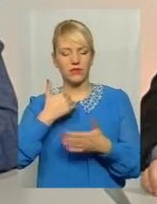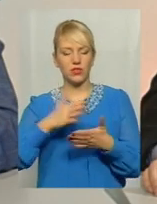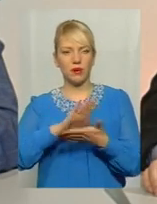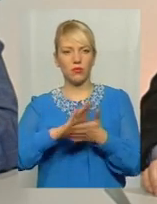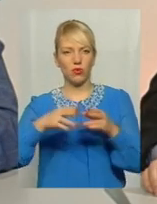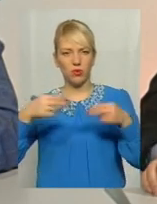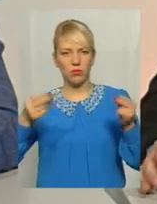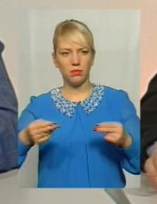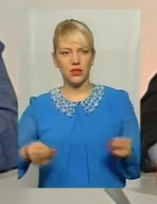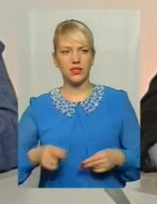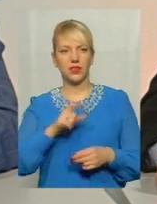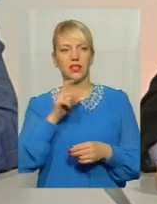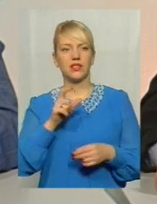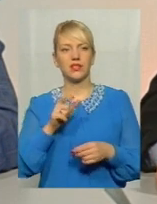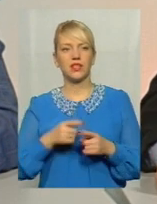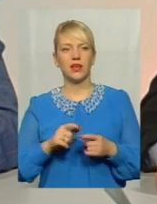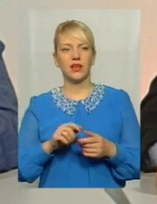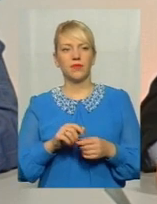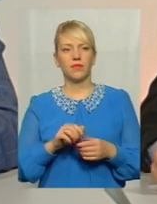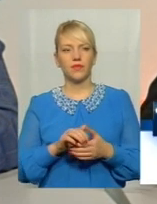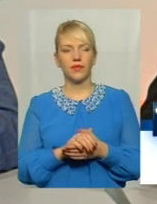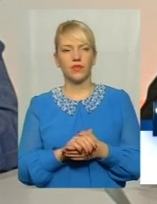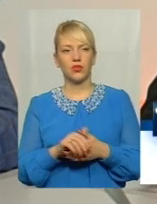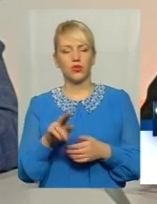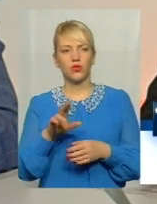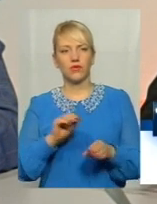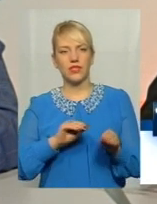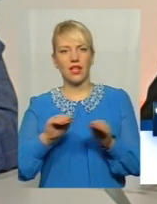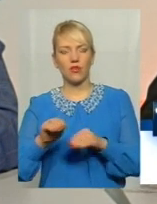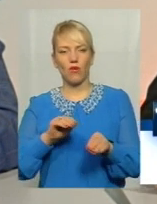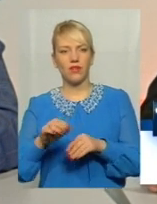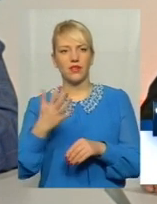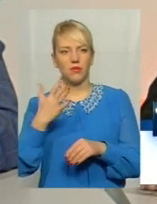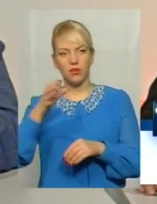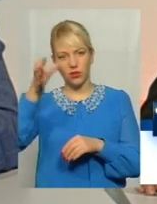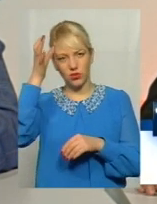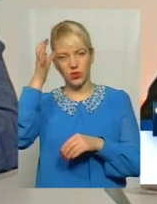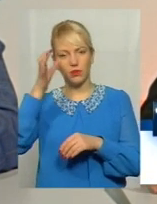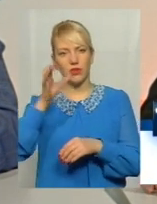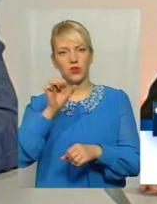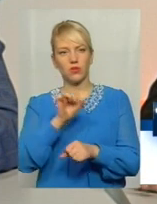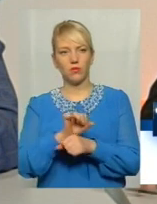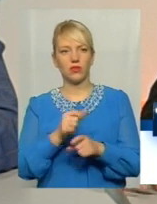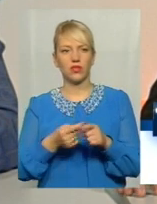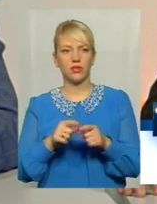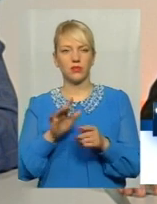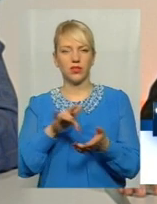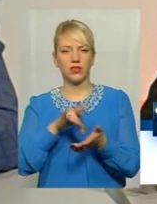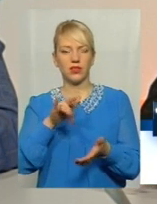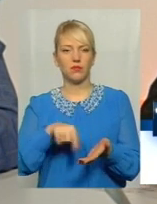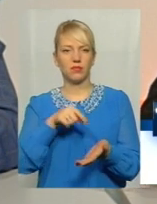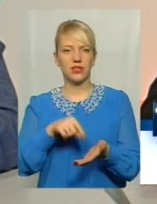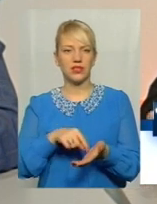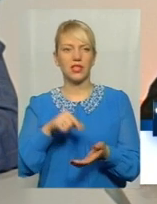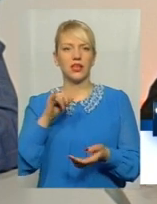з ТОВ «Дозор» щодо встановлення 5 розумних зупинок. Це переважно буде центр міста.